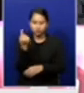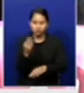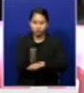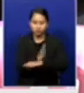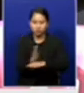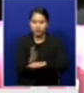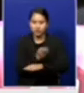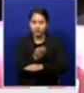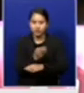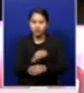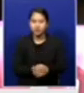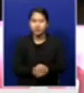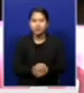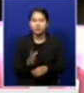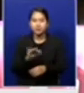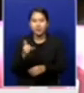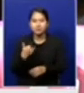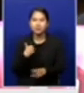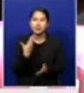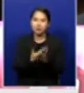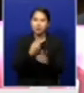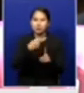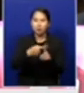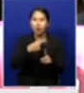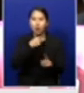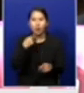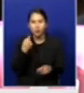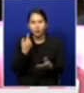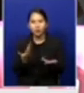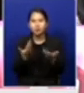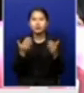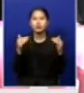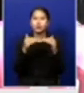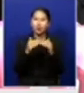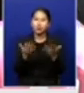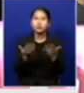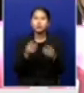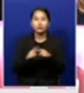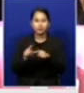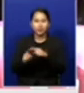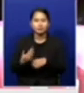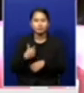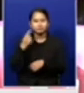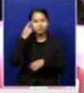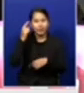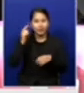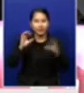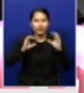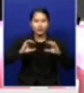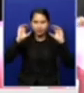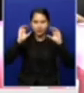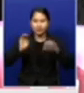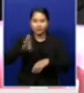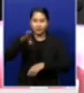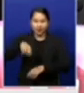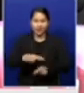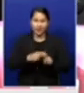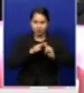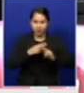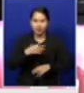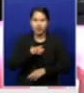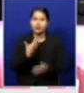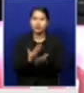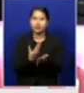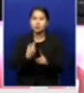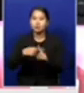เสมอตัวหรือขาดทุนแต่ในกรณีนี้เราจะนำพยายามทั้งภาครัฐและเอกชนที่ต้องการจะสร้างกำไรซึ่งเน้นการฟื้